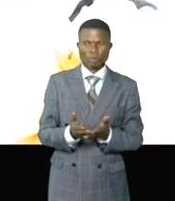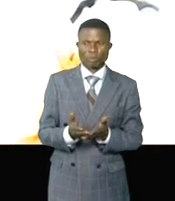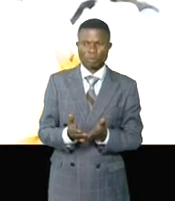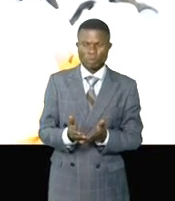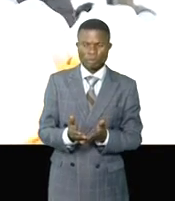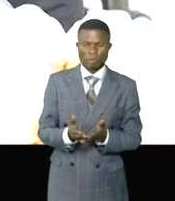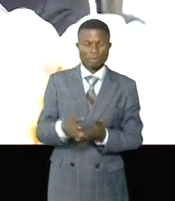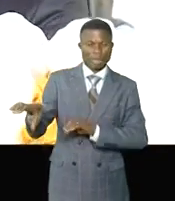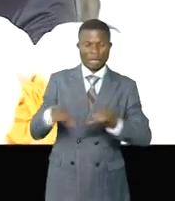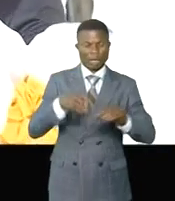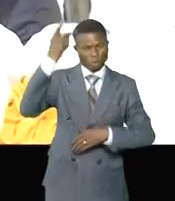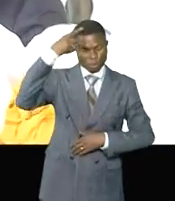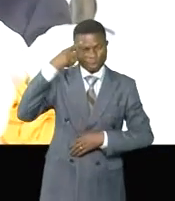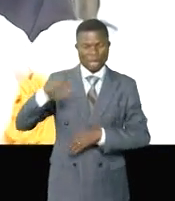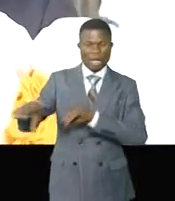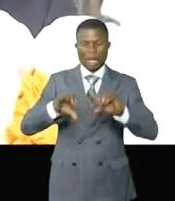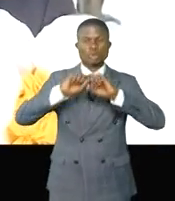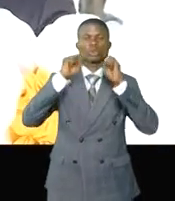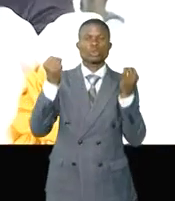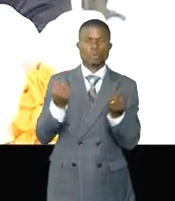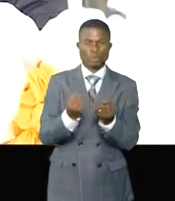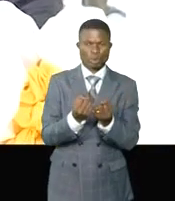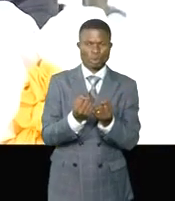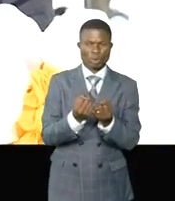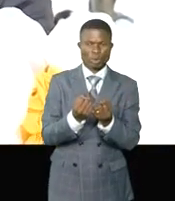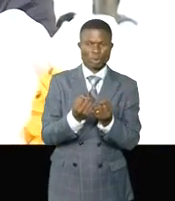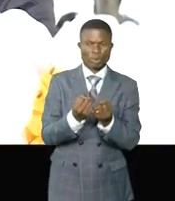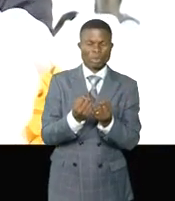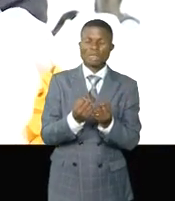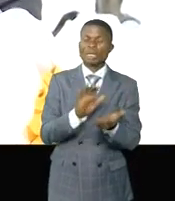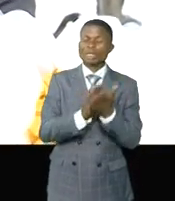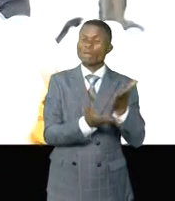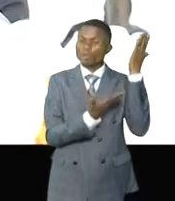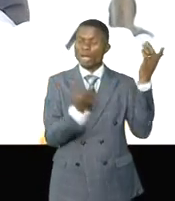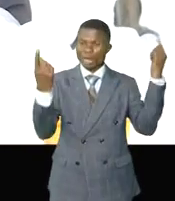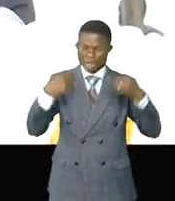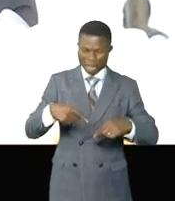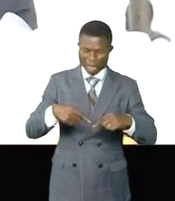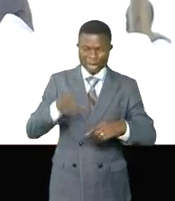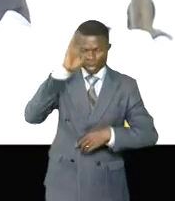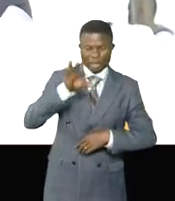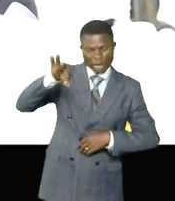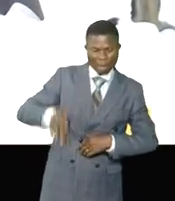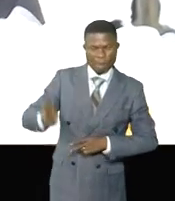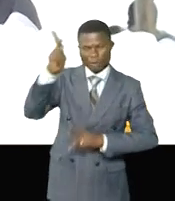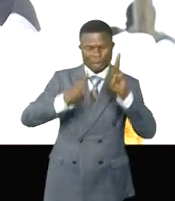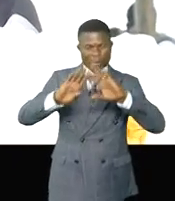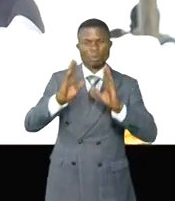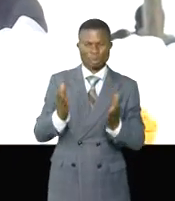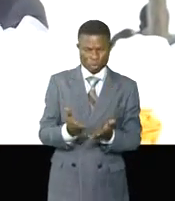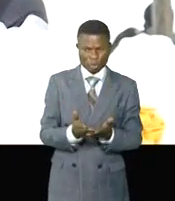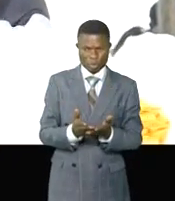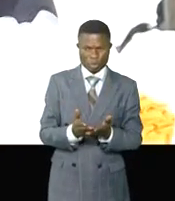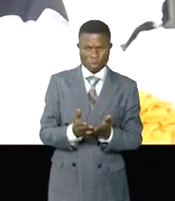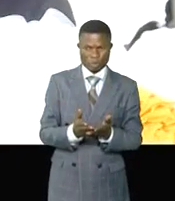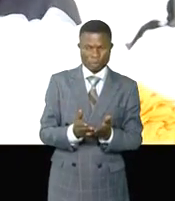L'action politique, l'action sociale ne peut avoir son sens que lorsqu'il concourt au bien de la population. Il n'y a